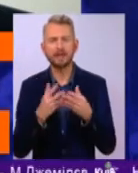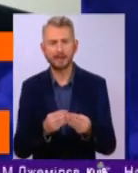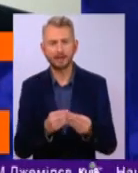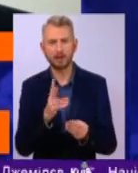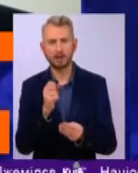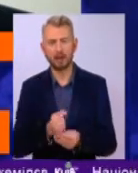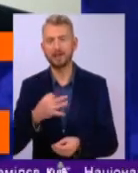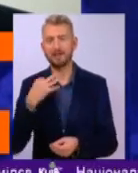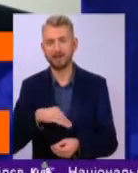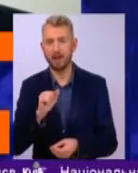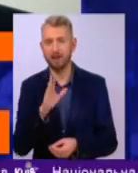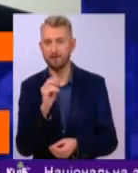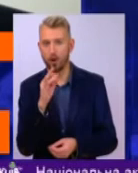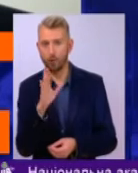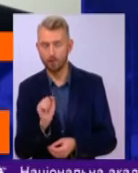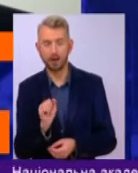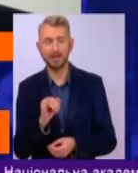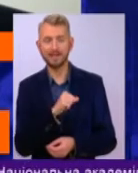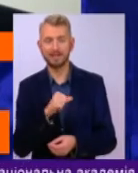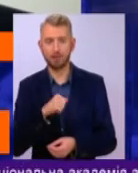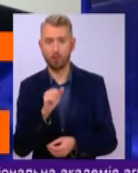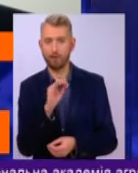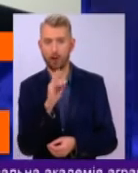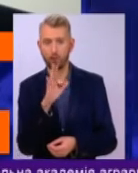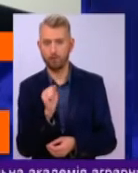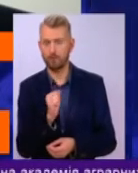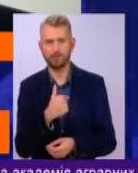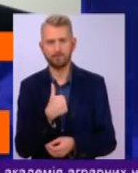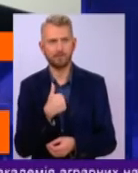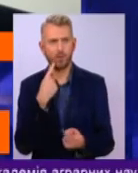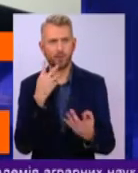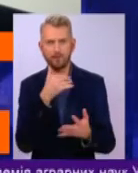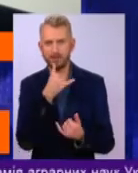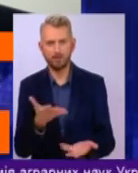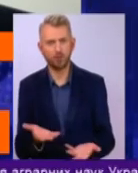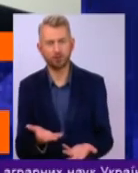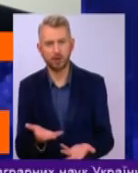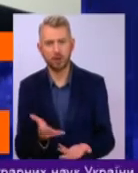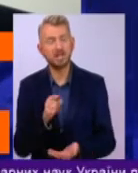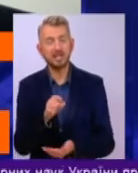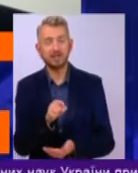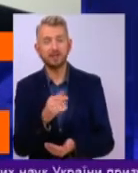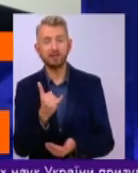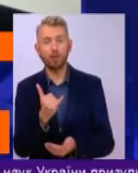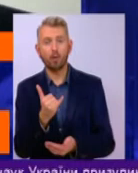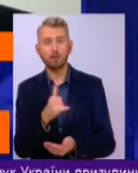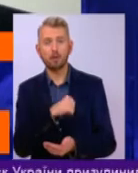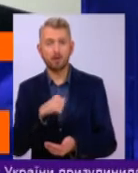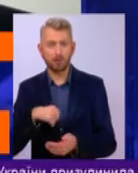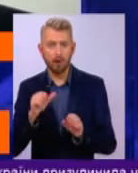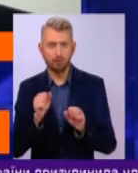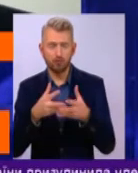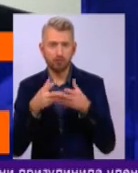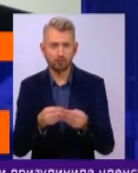на сина Авакова і на самого Авакова, ну, я цього собі просто уявити не можу. Він сьогодні сам може вчиняти